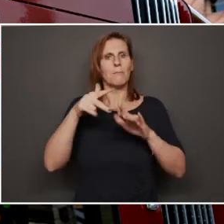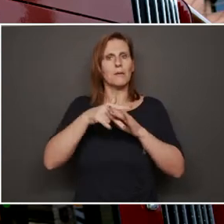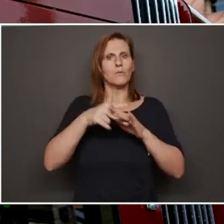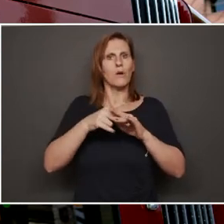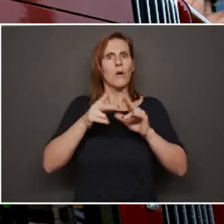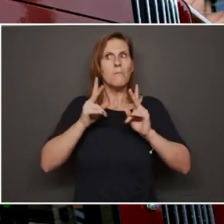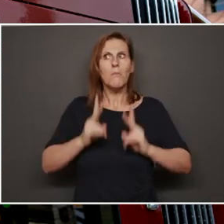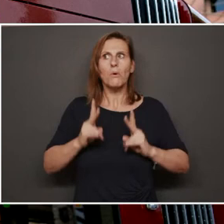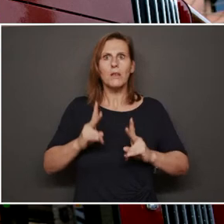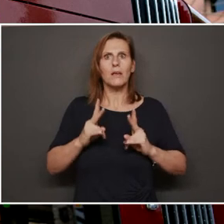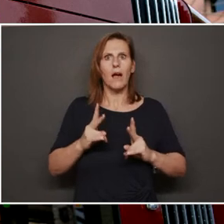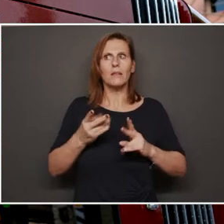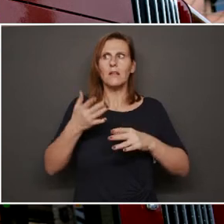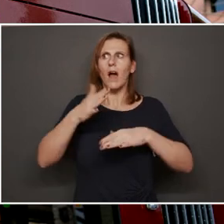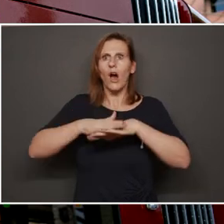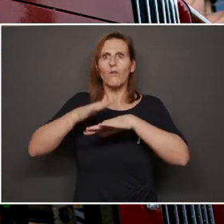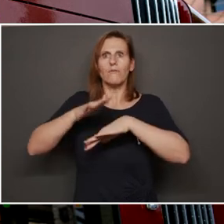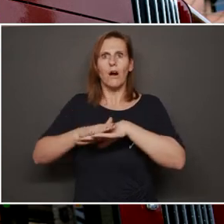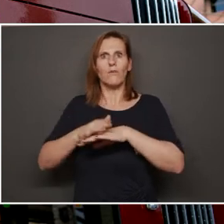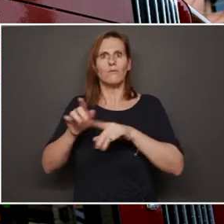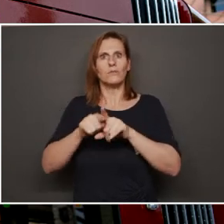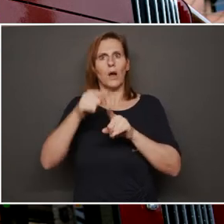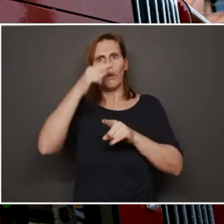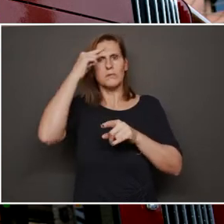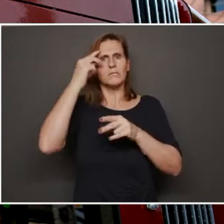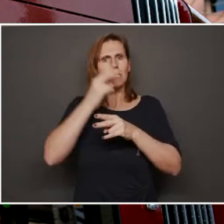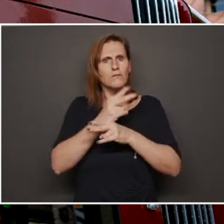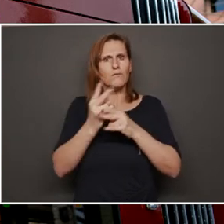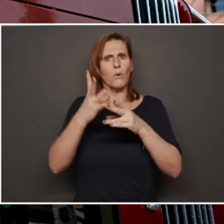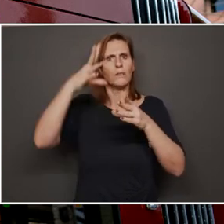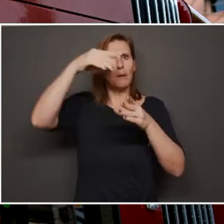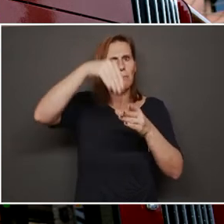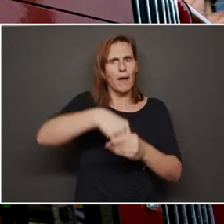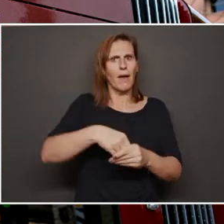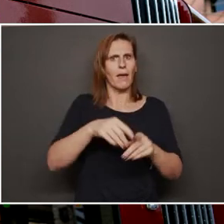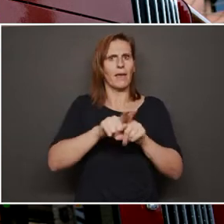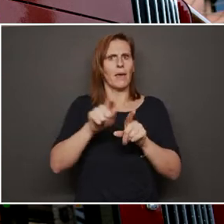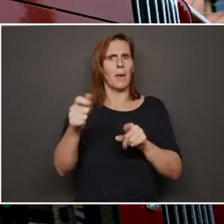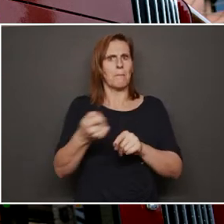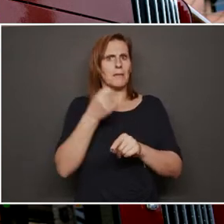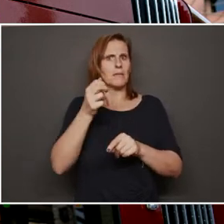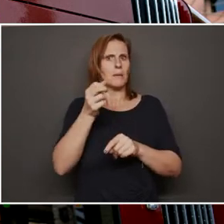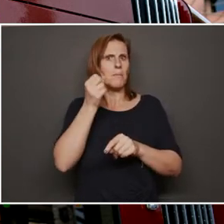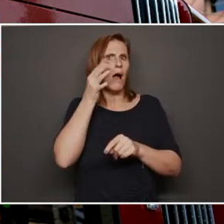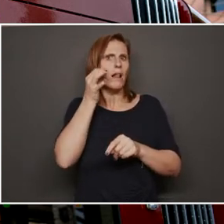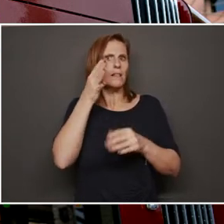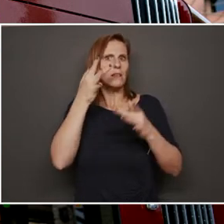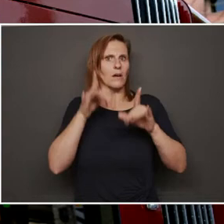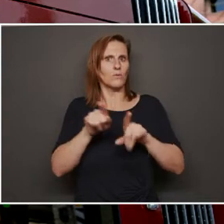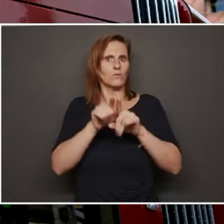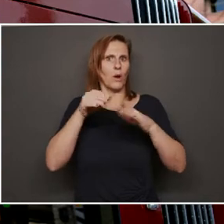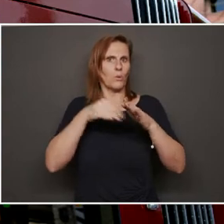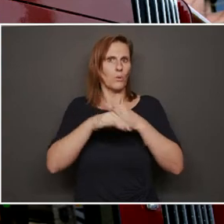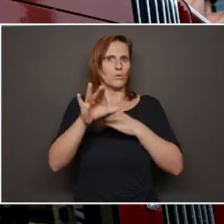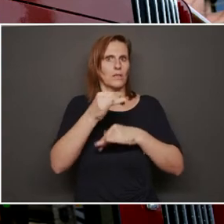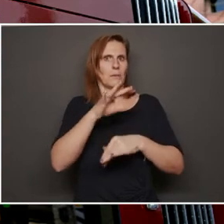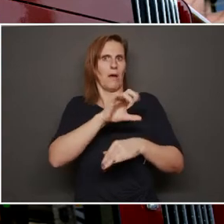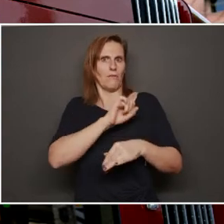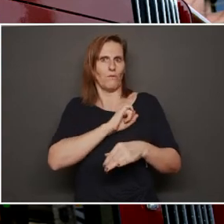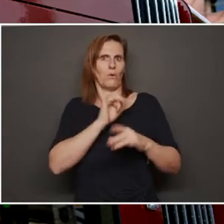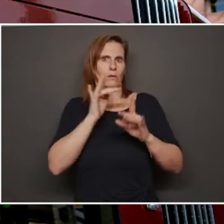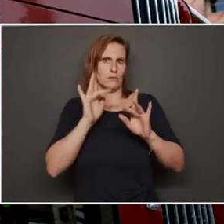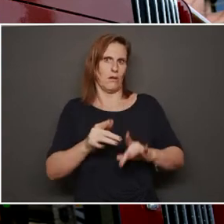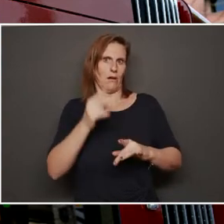Potenziale zu entdecken und eine sinnstiftende Teilhabe im betrieblichen Alltag und am Unternehmenserfolg zu